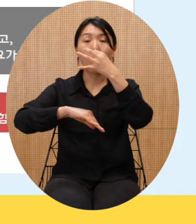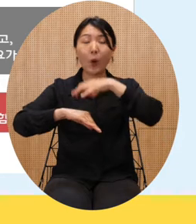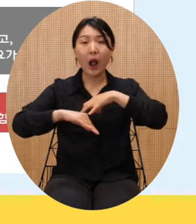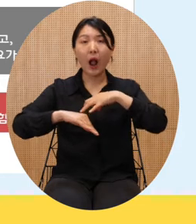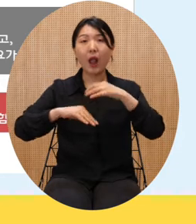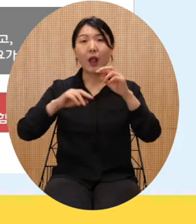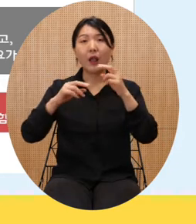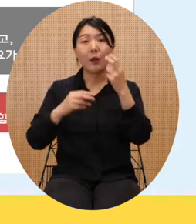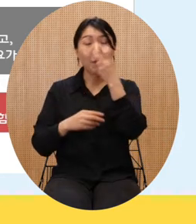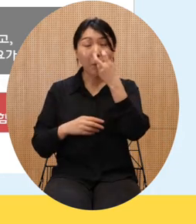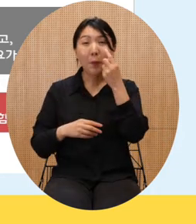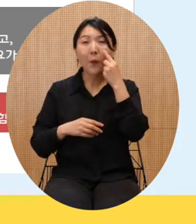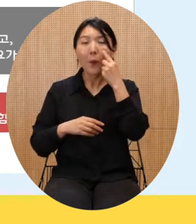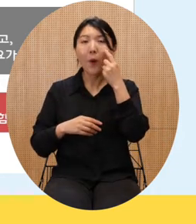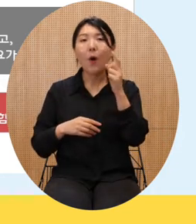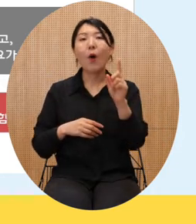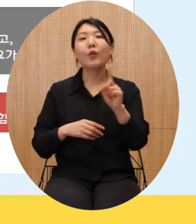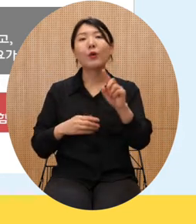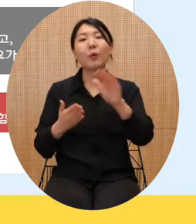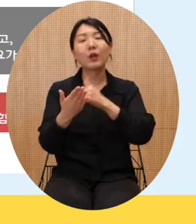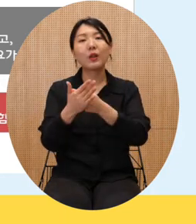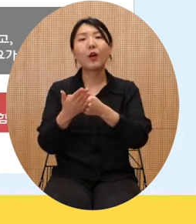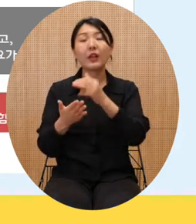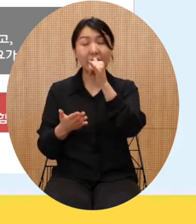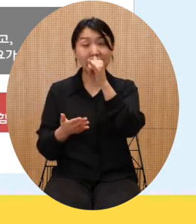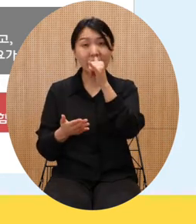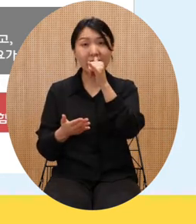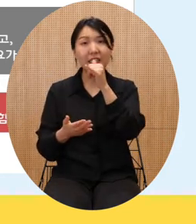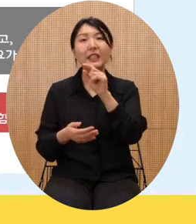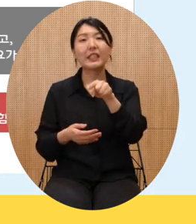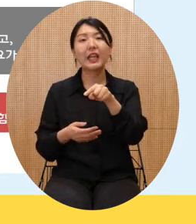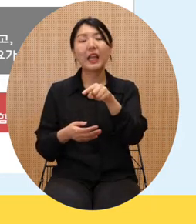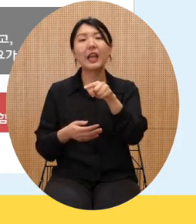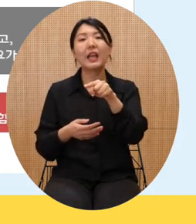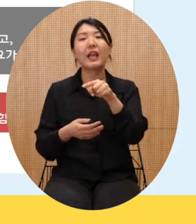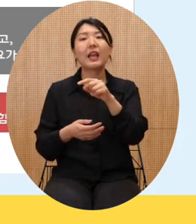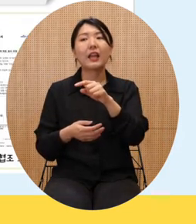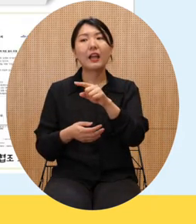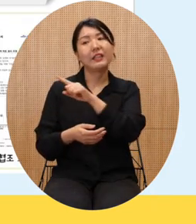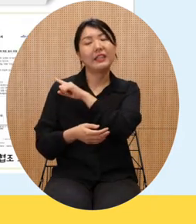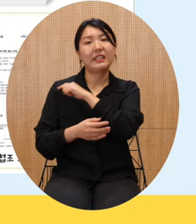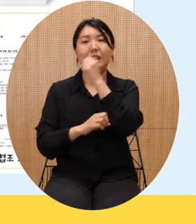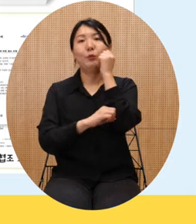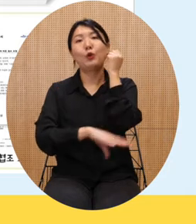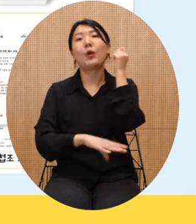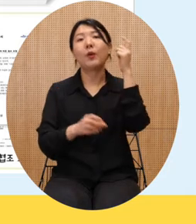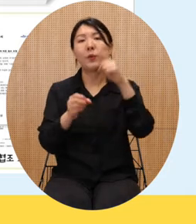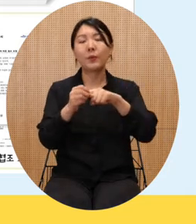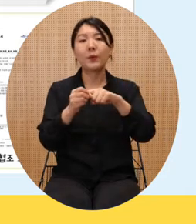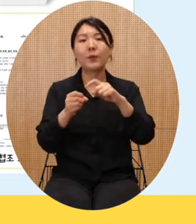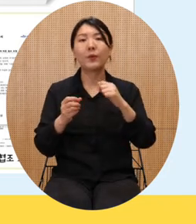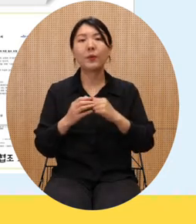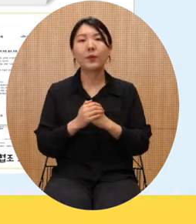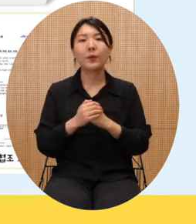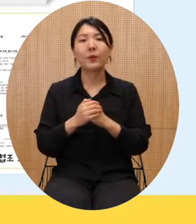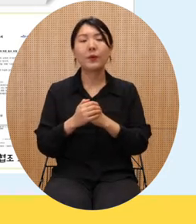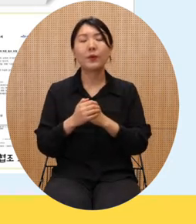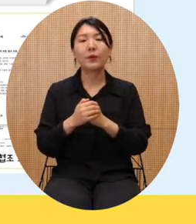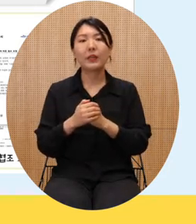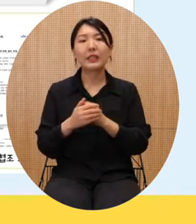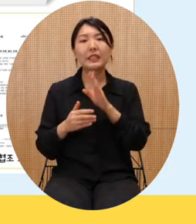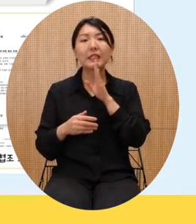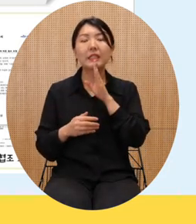효과를 살펴보고 어떤 개선점이 있는지를 제시하는 게 가장 기본적인 목표가